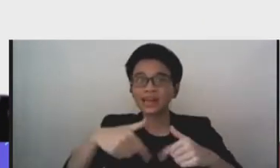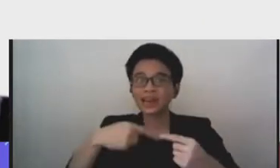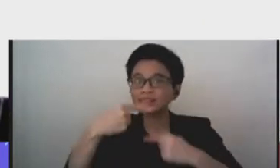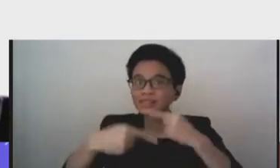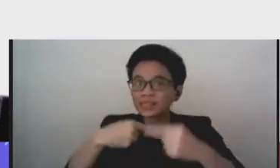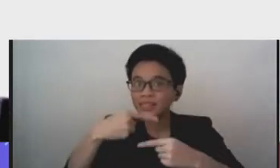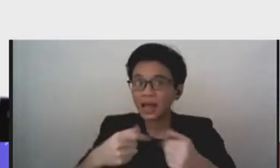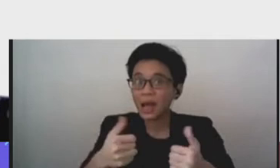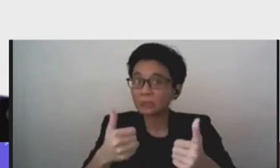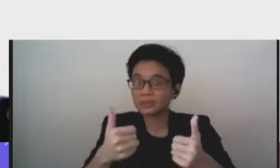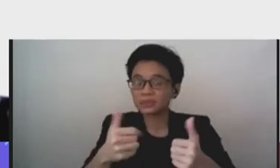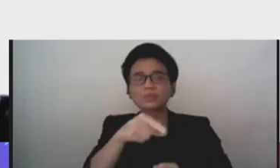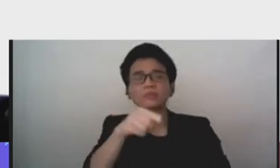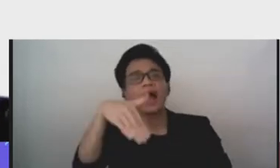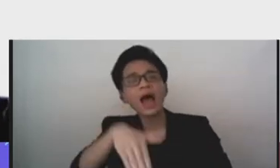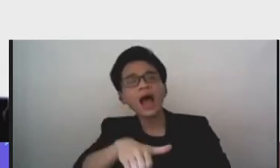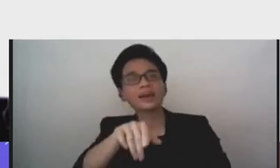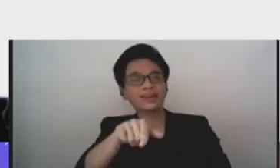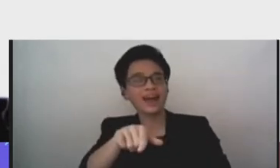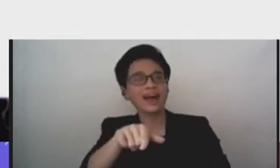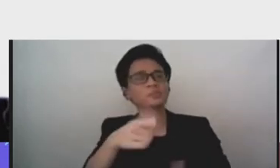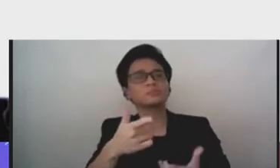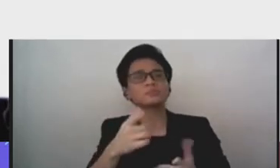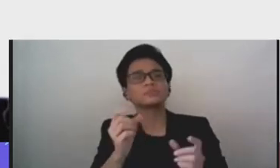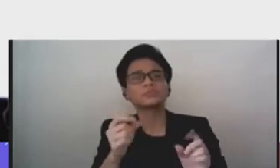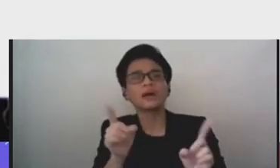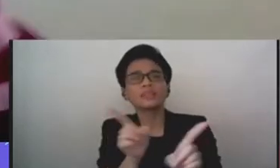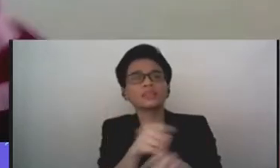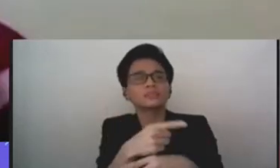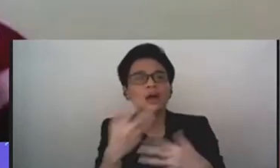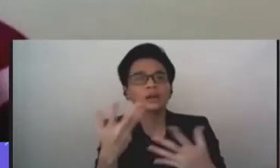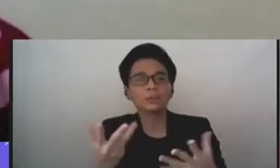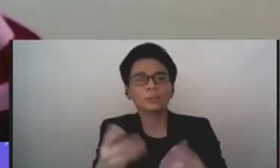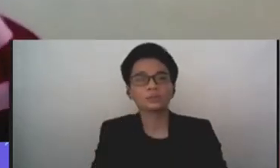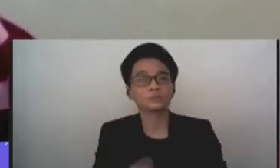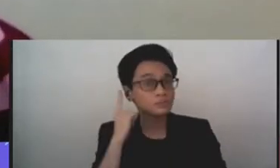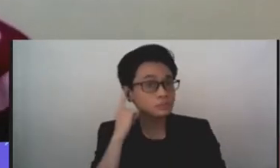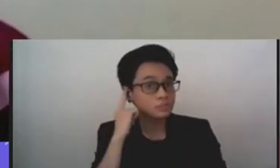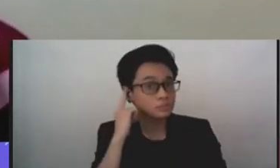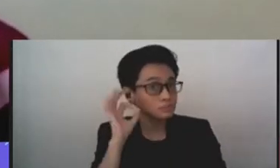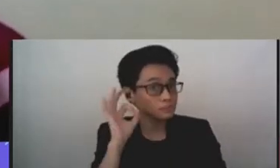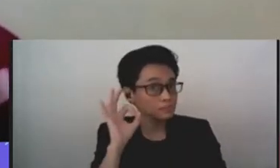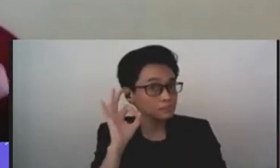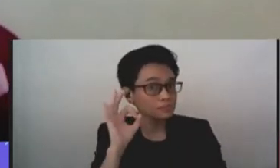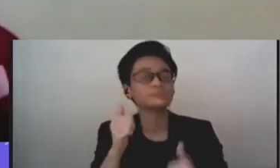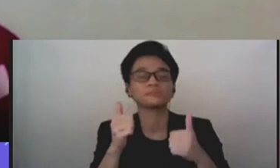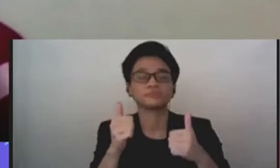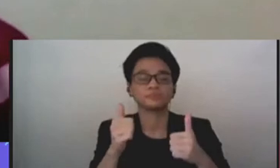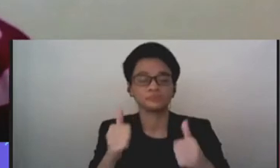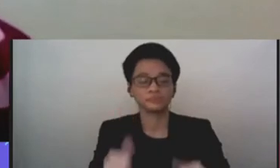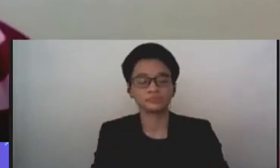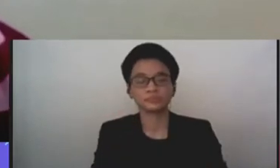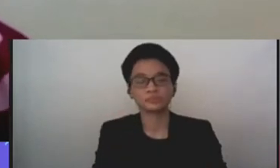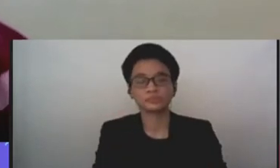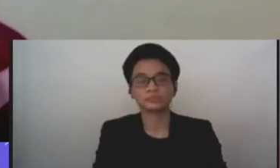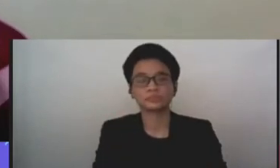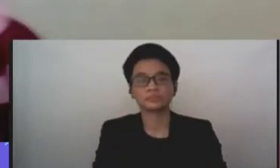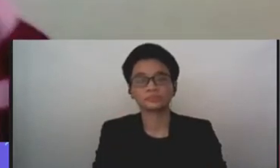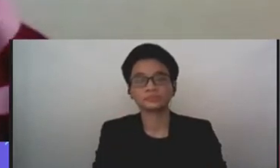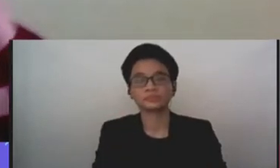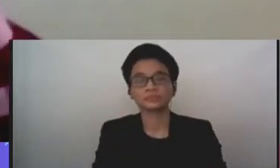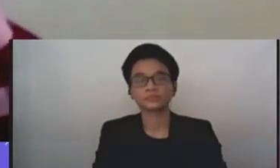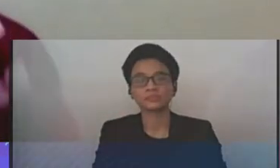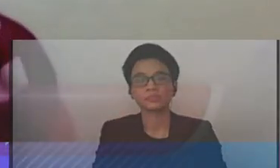terjadi pada anak Ibu. Oke, kedengeran suara saya ya, Mas Dias ya? Dengar, Bu, dengar. Oke, anak